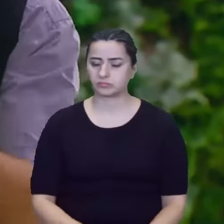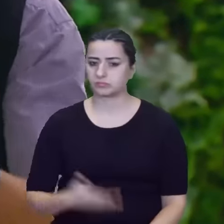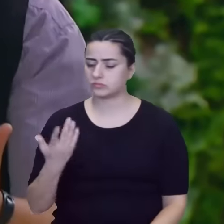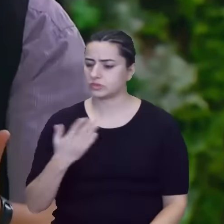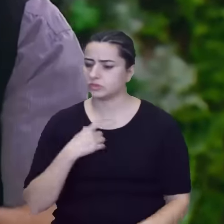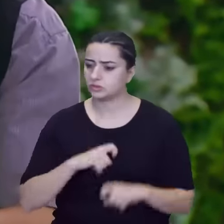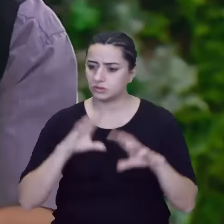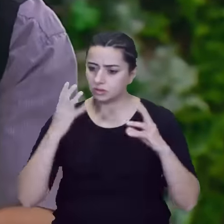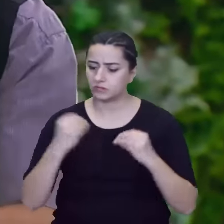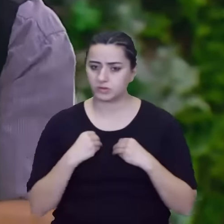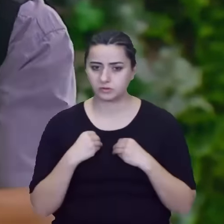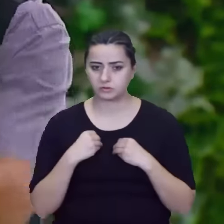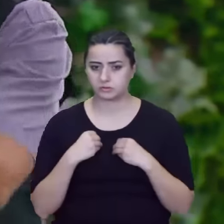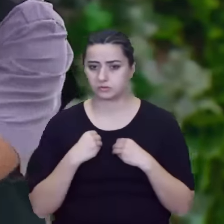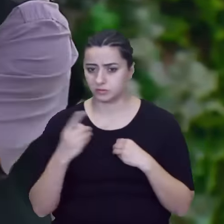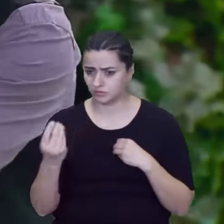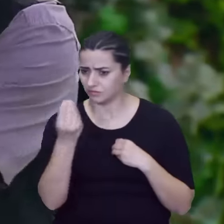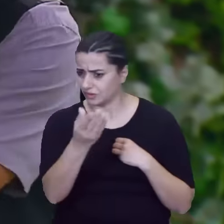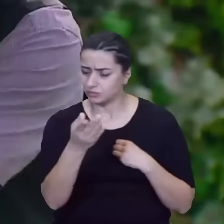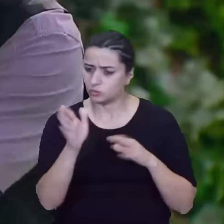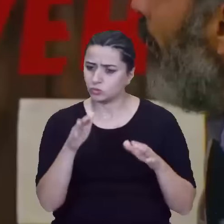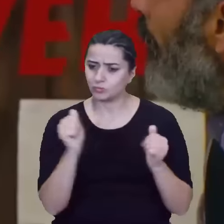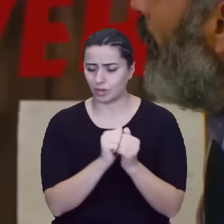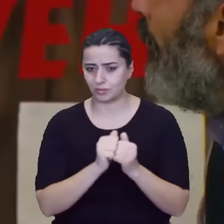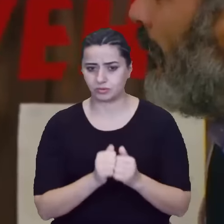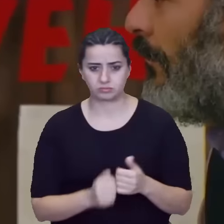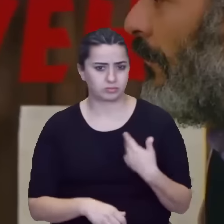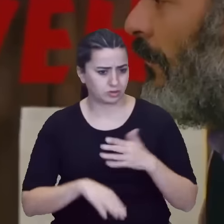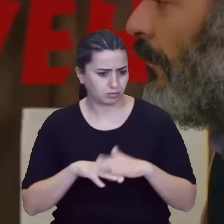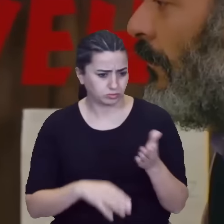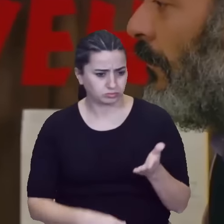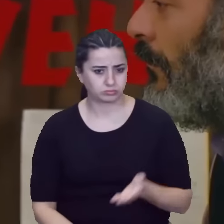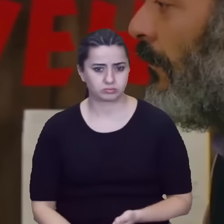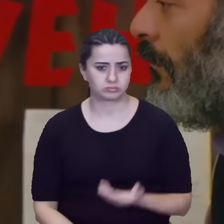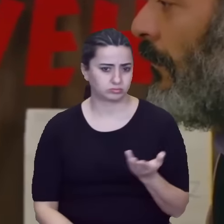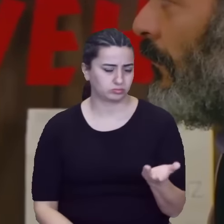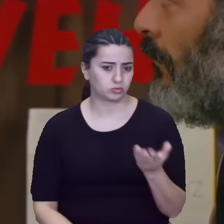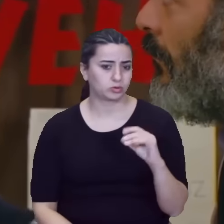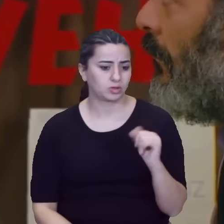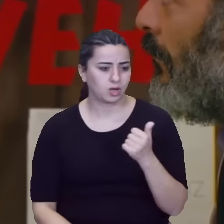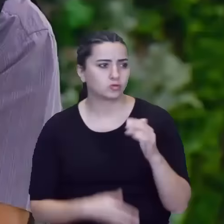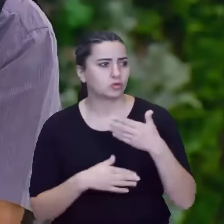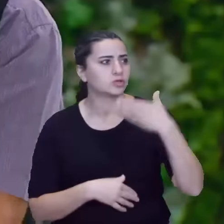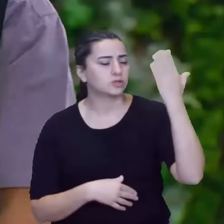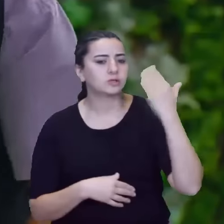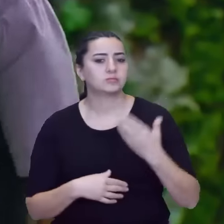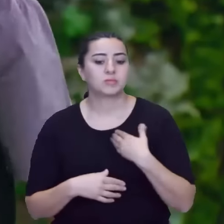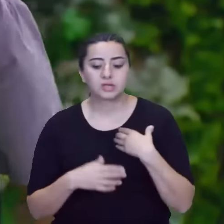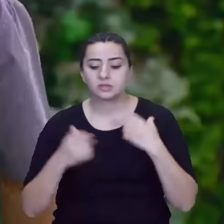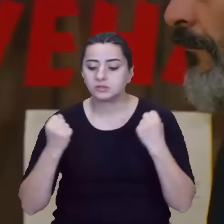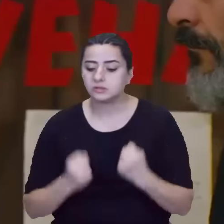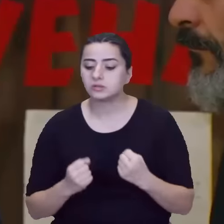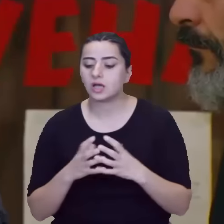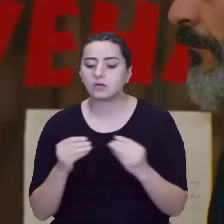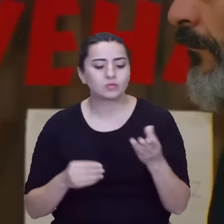tav etti beni ya. Suat, vereyim ben sana bu kuşu, al sen bunu ya. Ben ne yapayım ya kuşu? Bu menkul değer, uçar gider. Benim işim gayrimenkul.